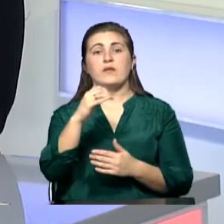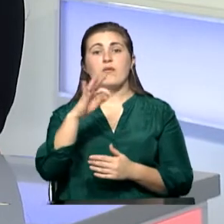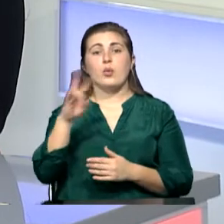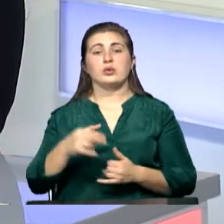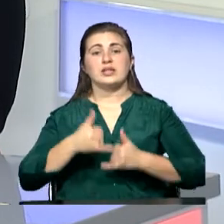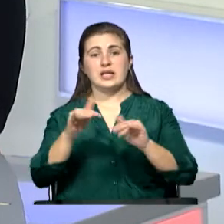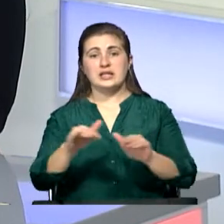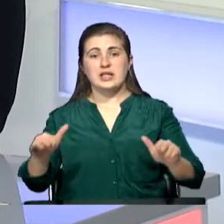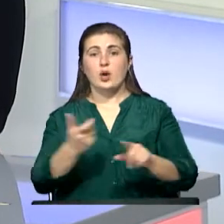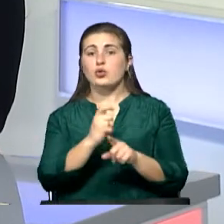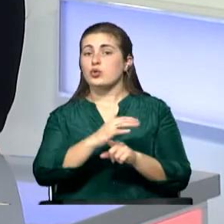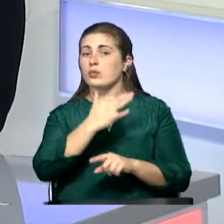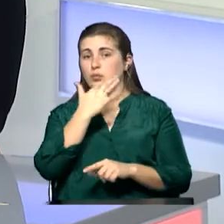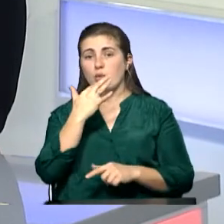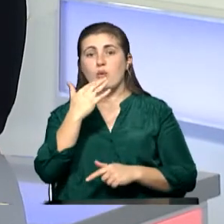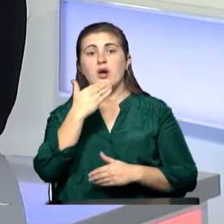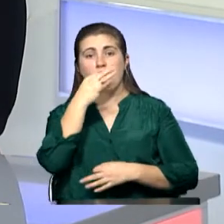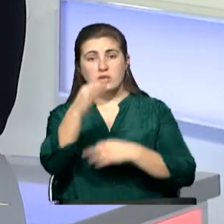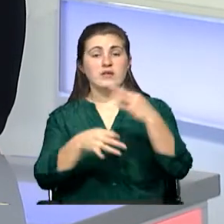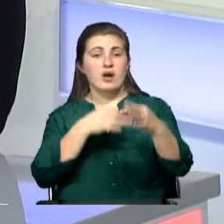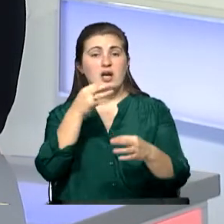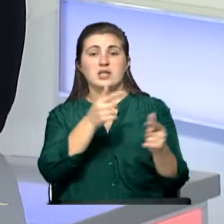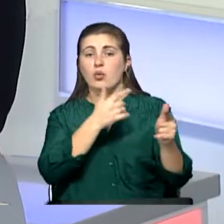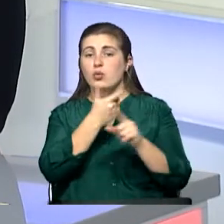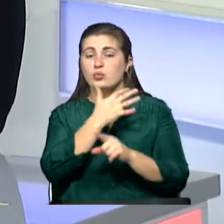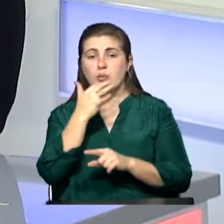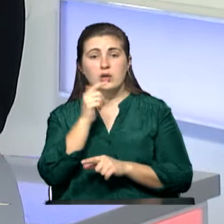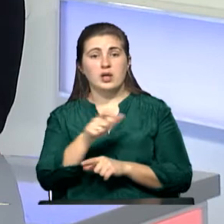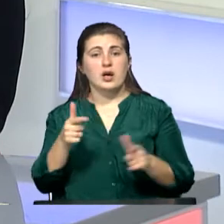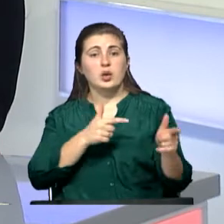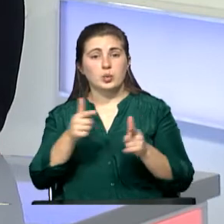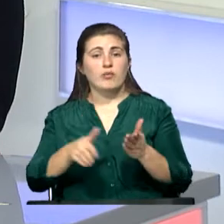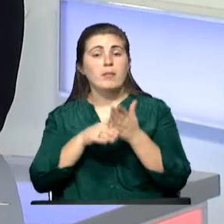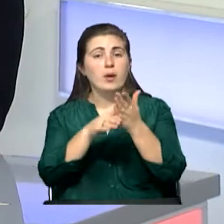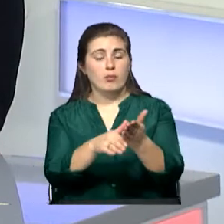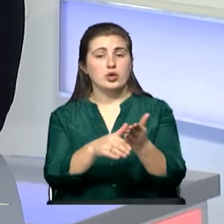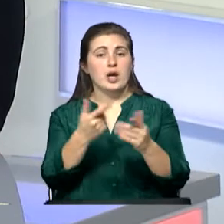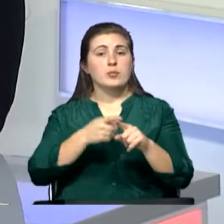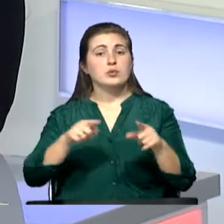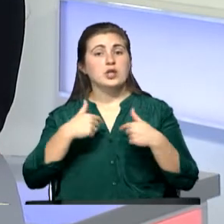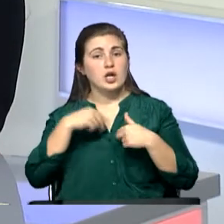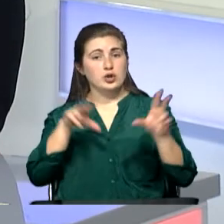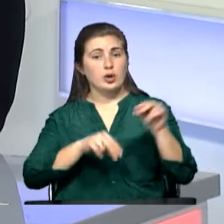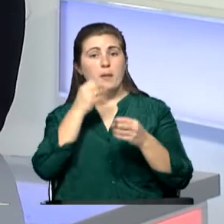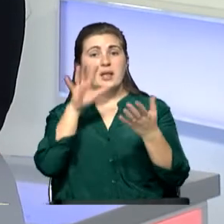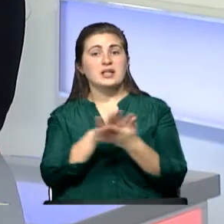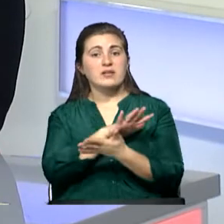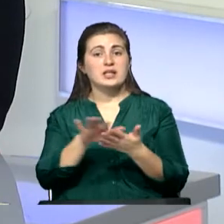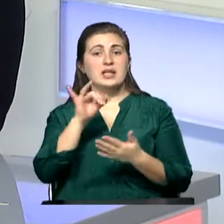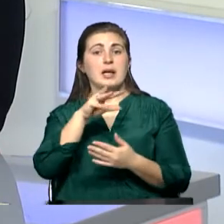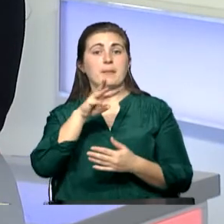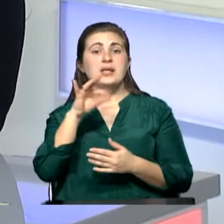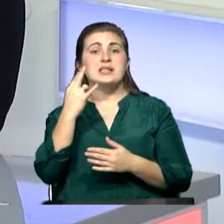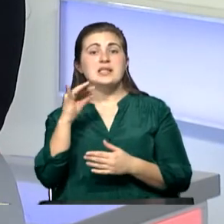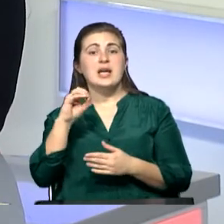и очень много отзываются, очень многие готовы помочь, потому что я считаю, что благотворительность и меценатство –